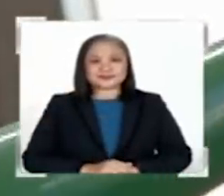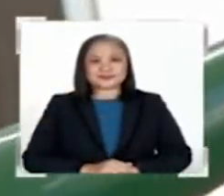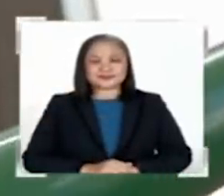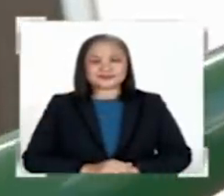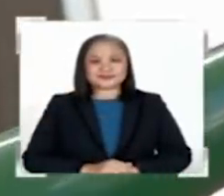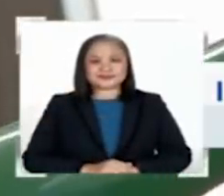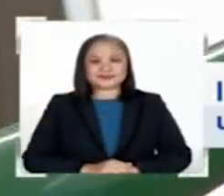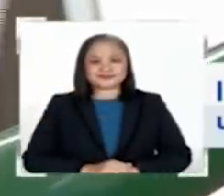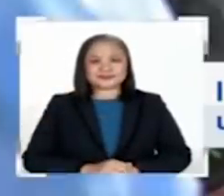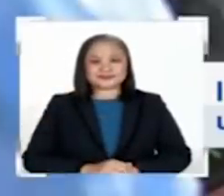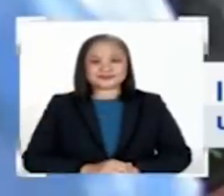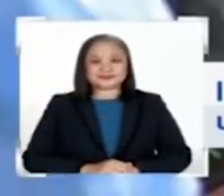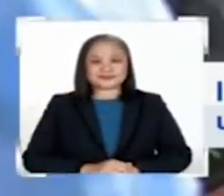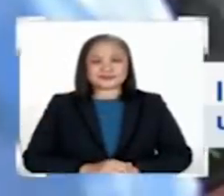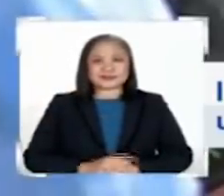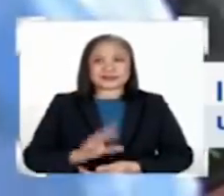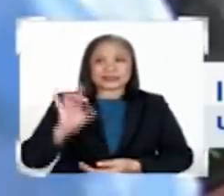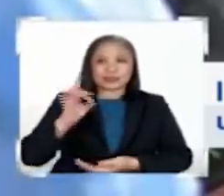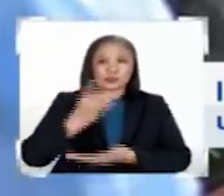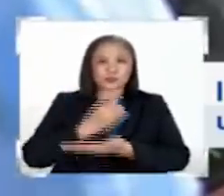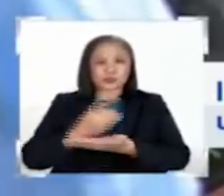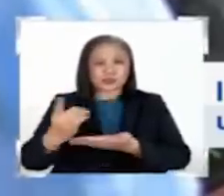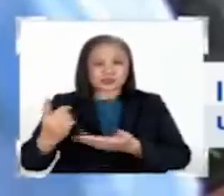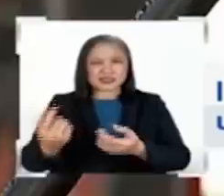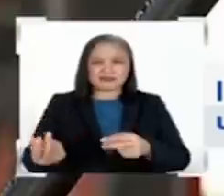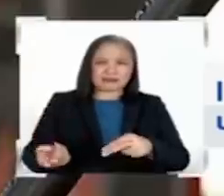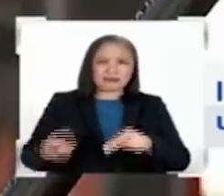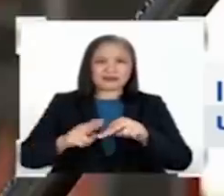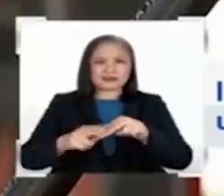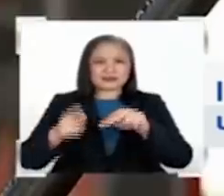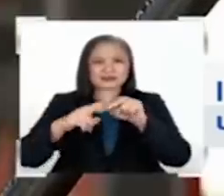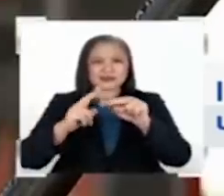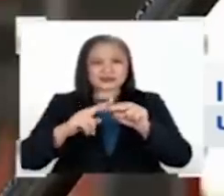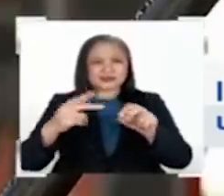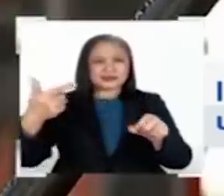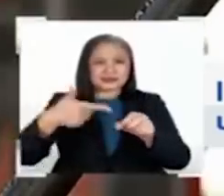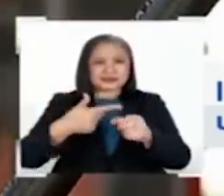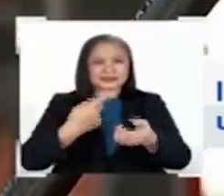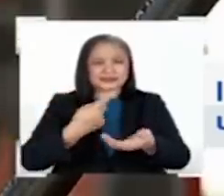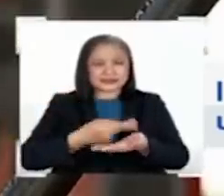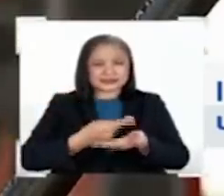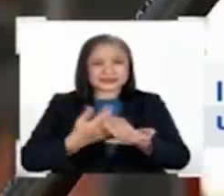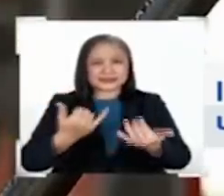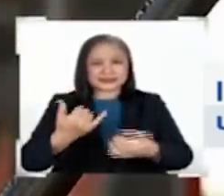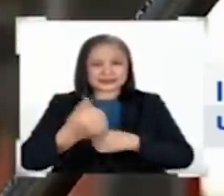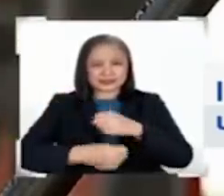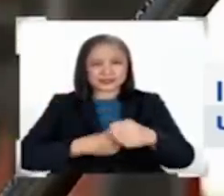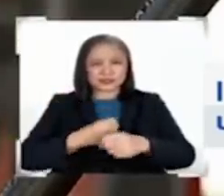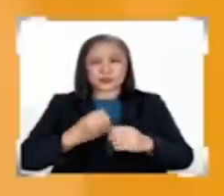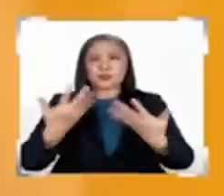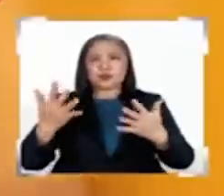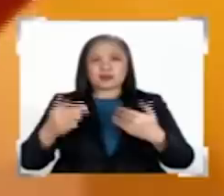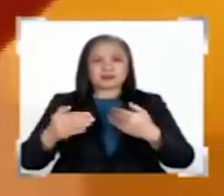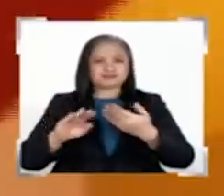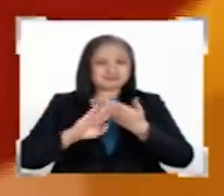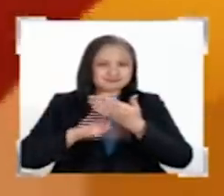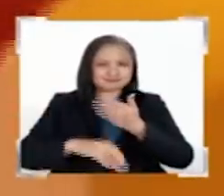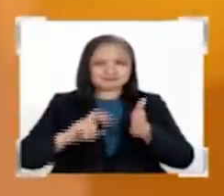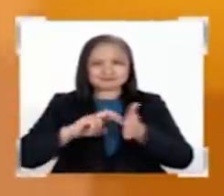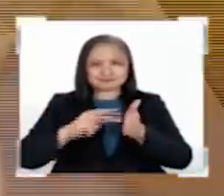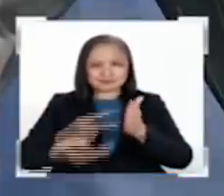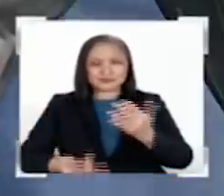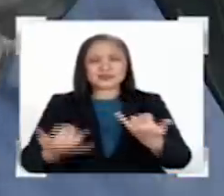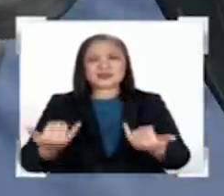Siyam na linggo nang sumisipa ang presyo ng petrolyo ngayong taon. Wala pang rollback, kaya lagpas 11 pesos na ang iminahal ng